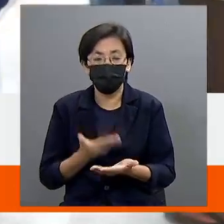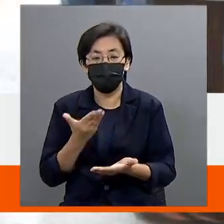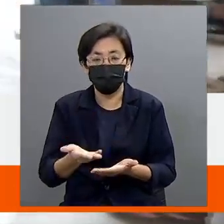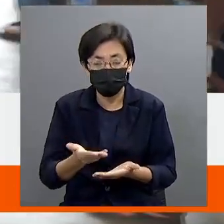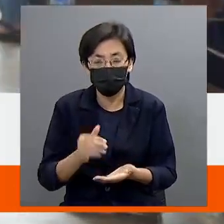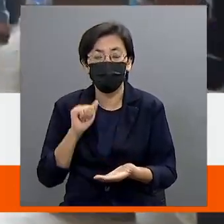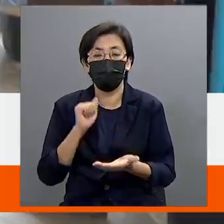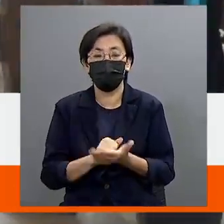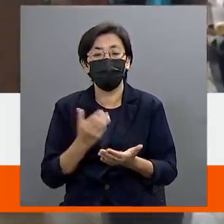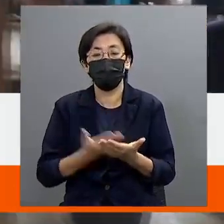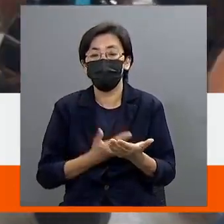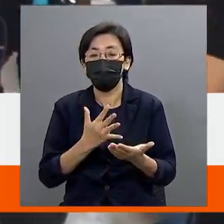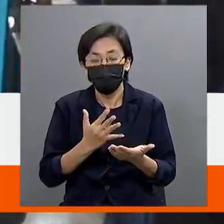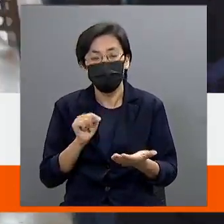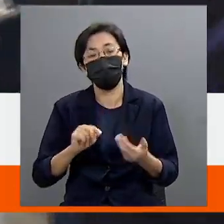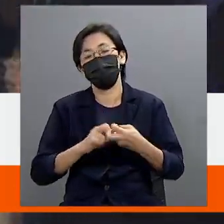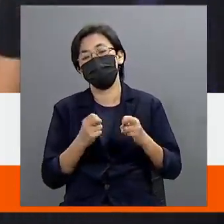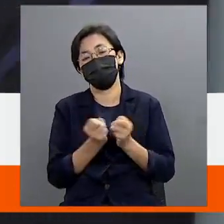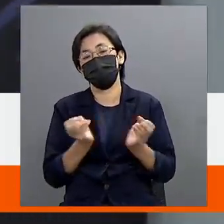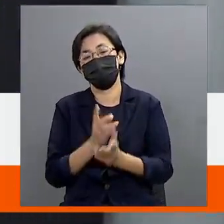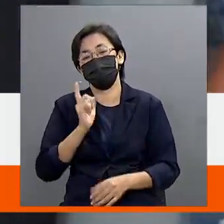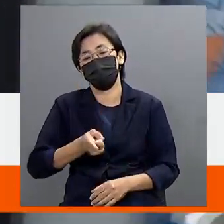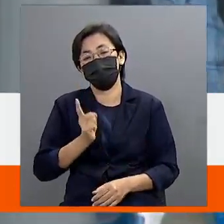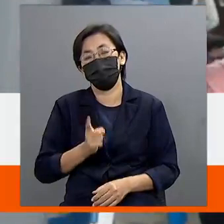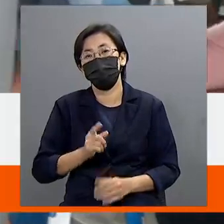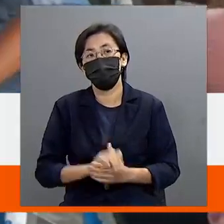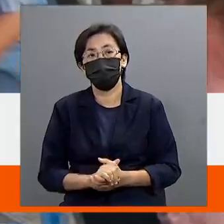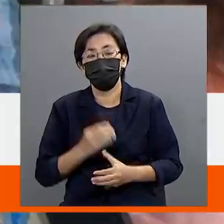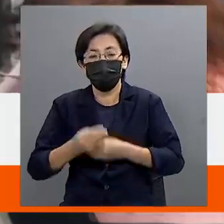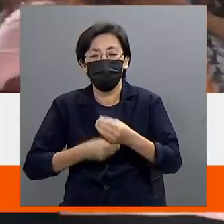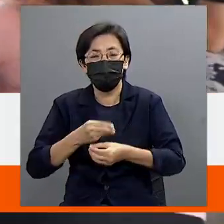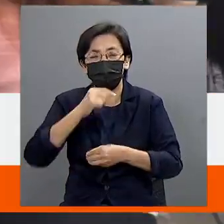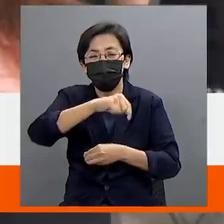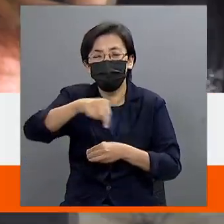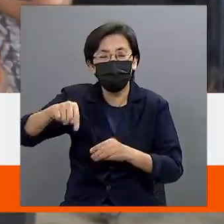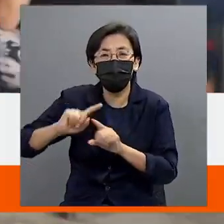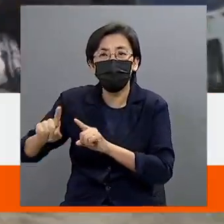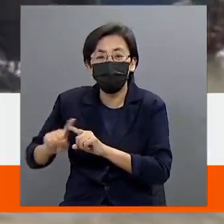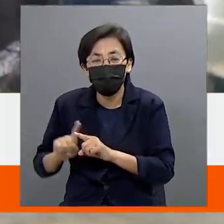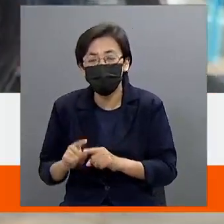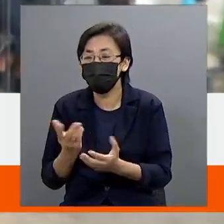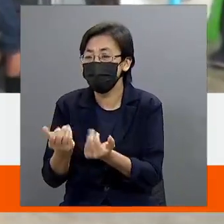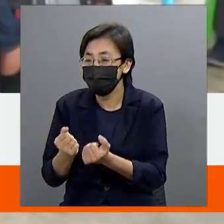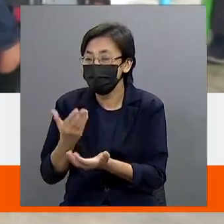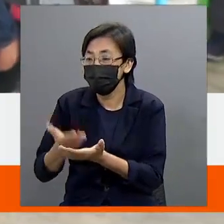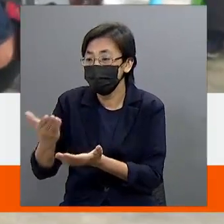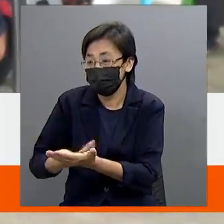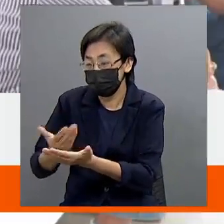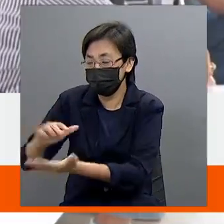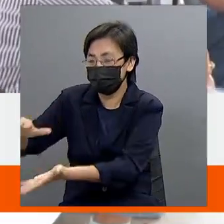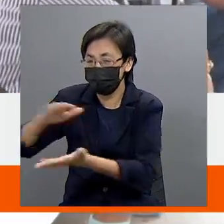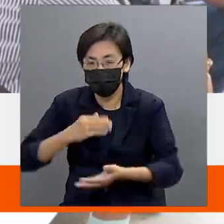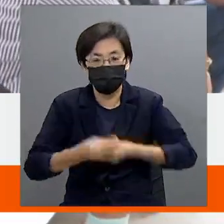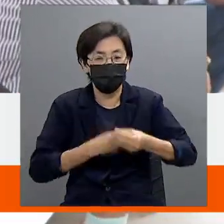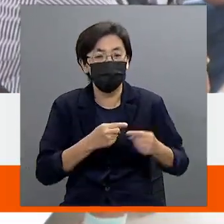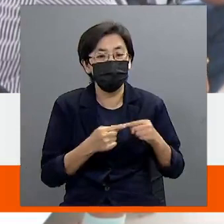มนี้ได้รับผลกระทบแน่นอนครับผู้ที่เป็นผู้ค้ารายย่อยที่ ไป ซ ื้อ สลาก ต่อ มาจากตลาดค้าส่งเนี่ยนี่แหละครับตร